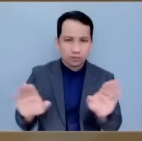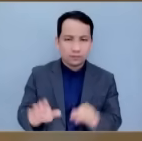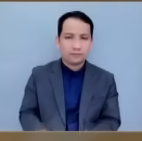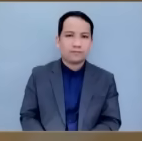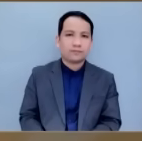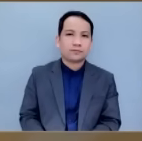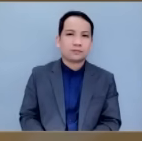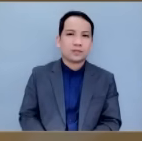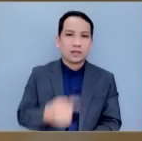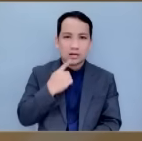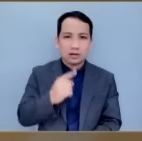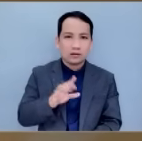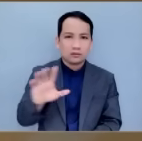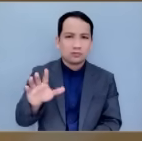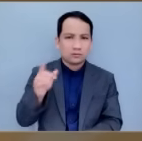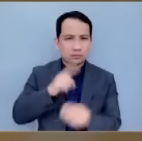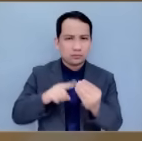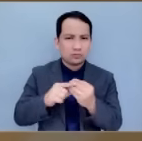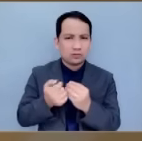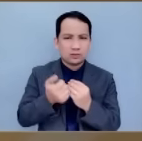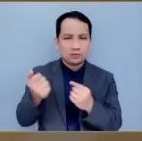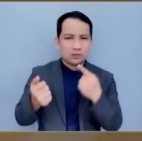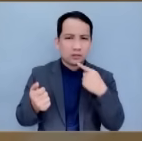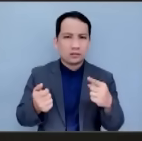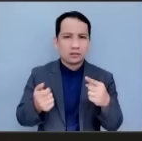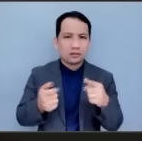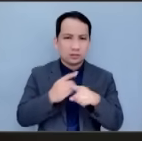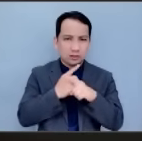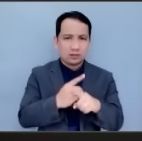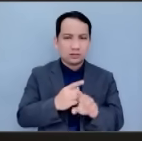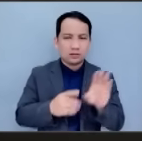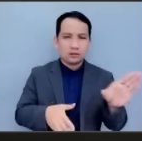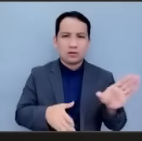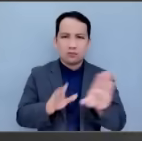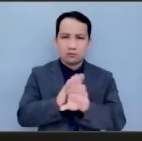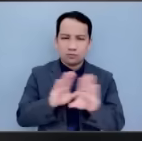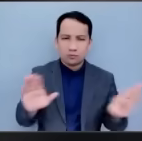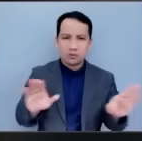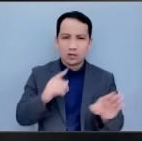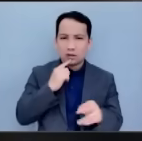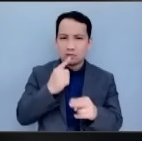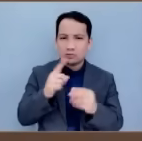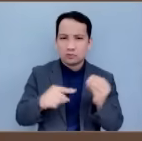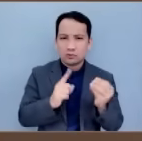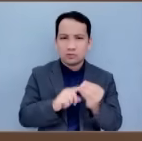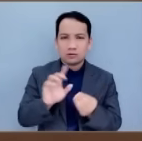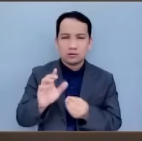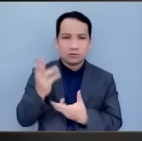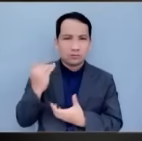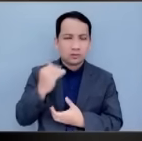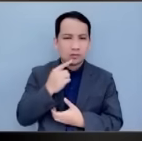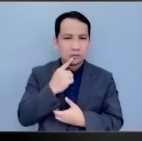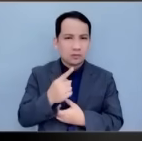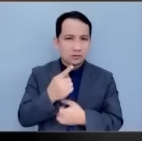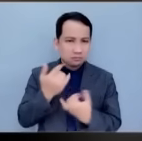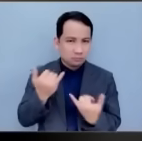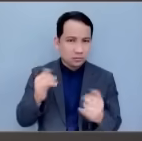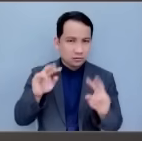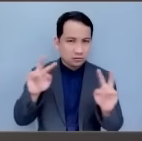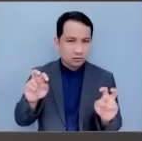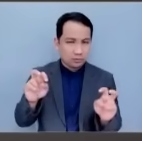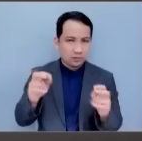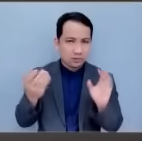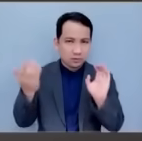pababa para lang bigyan siya ng depensa. Wala mang binanggit si Pia, pero mainit ngayon ang pagkukumpara sa